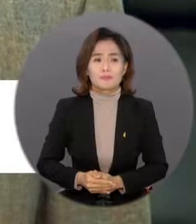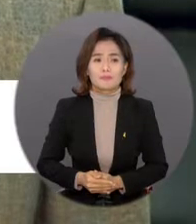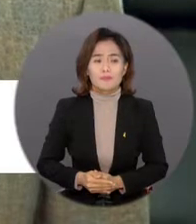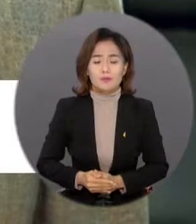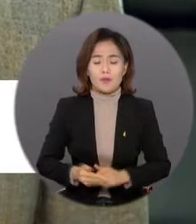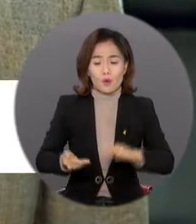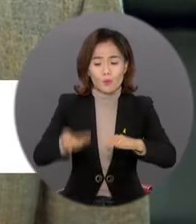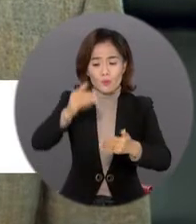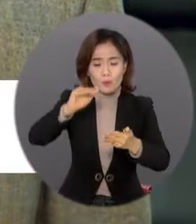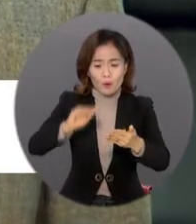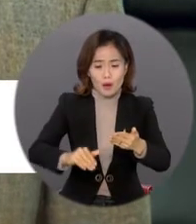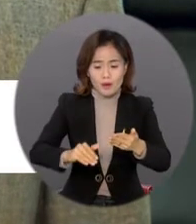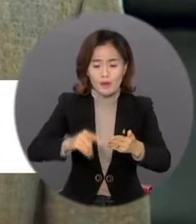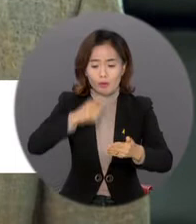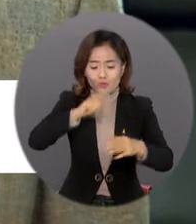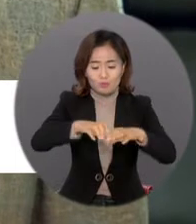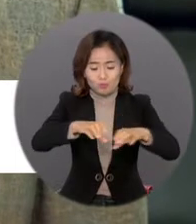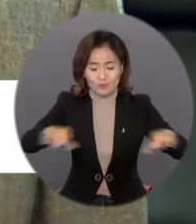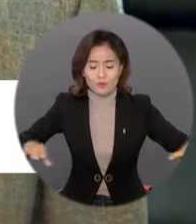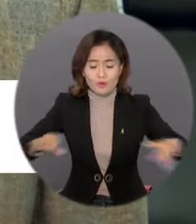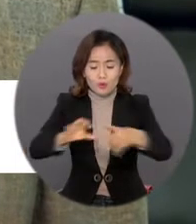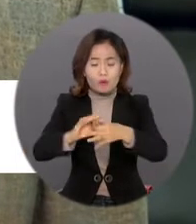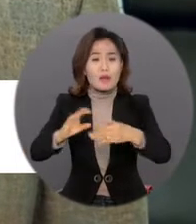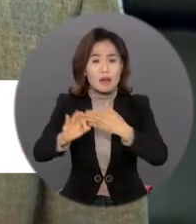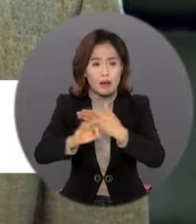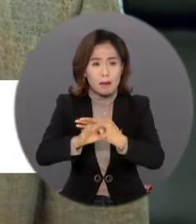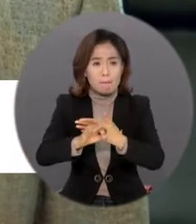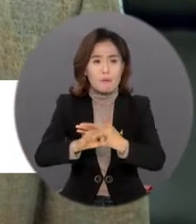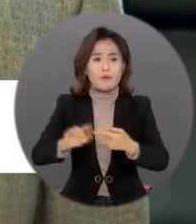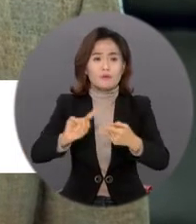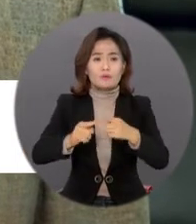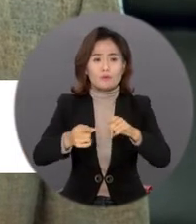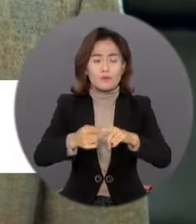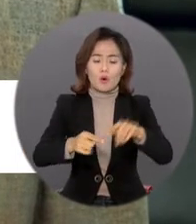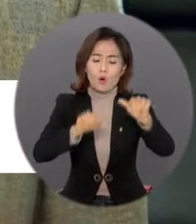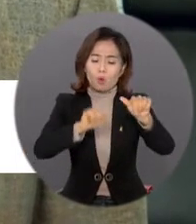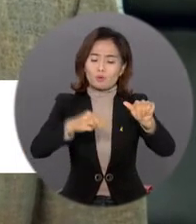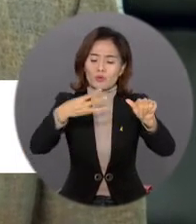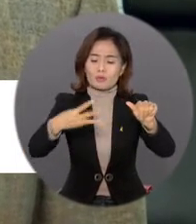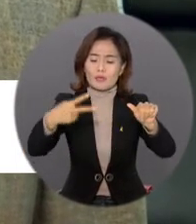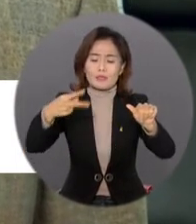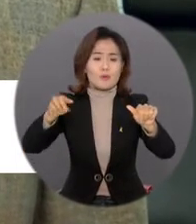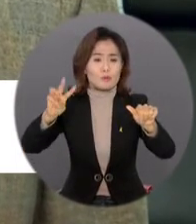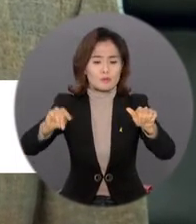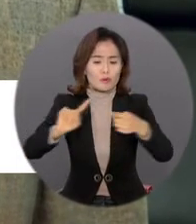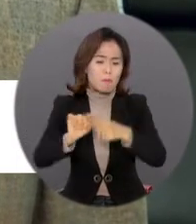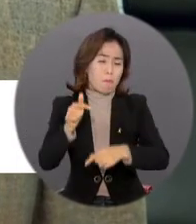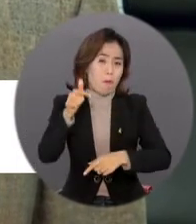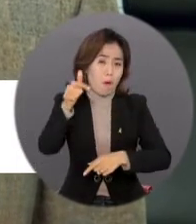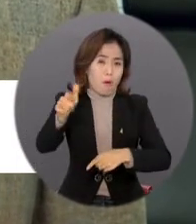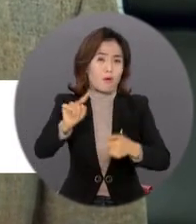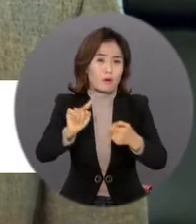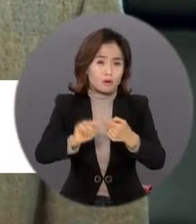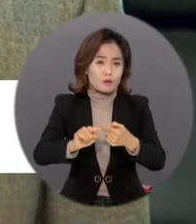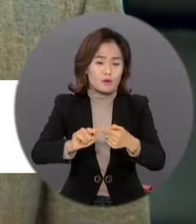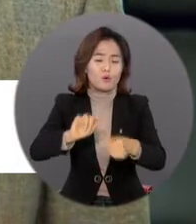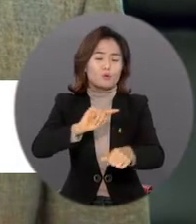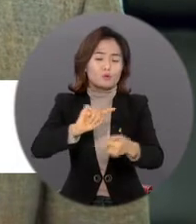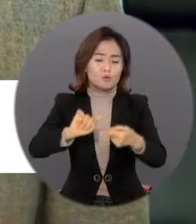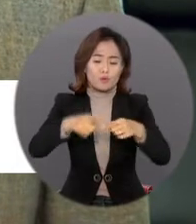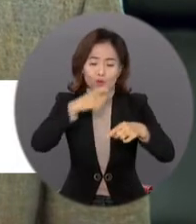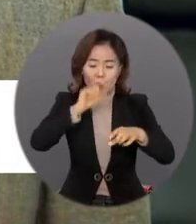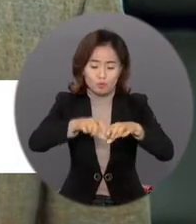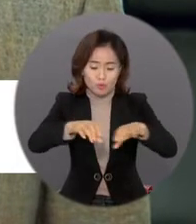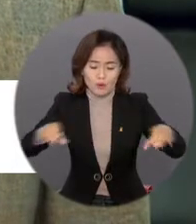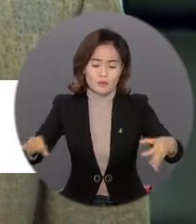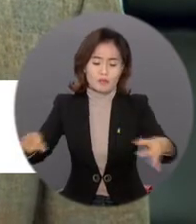상하분을 광역상수로 연결하려면 승마 마을에서부터 5.3km에 이르는 먼 거리를 이렇게 수도관으로 연결해